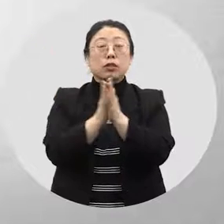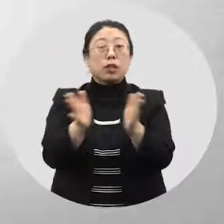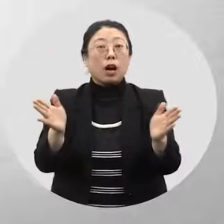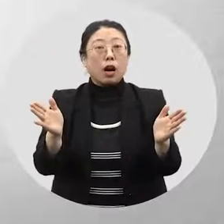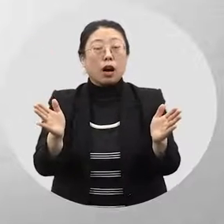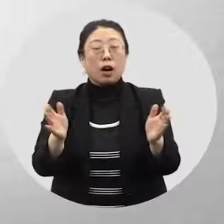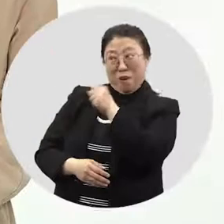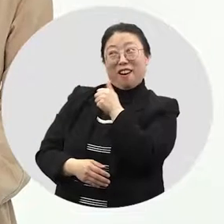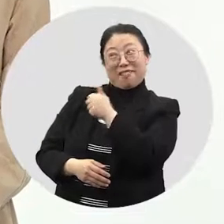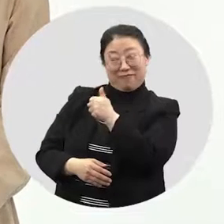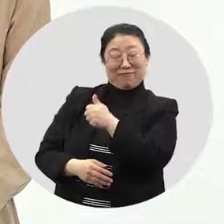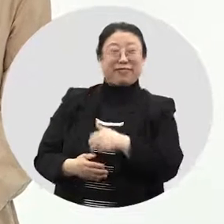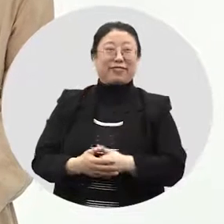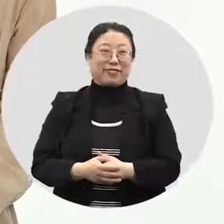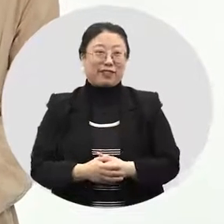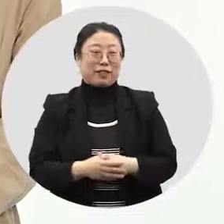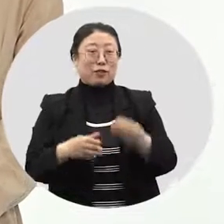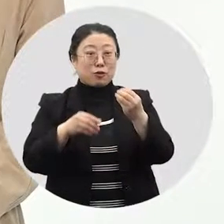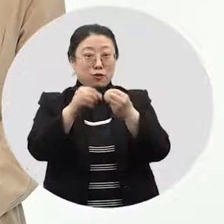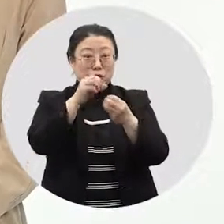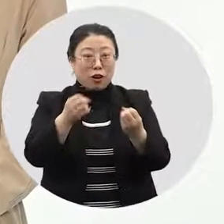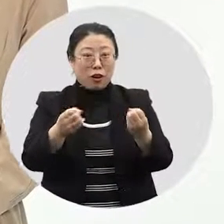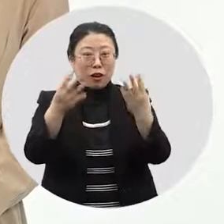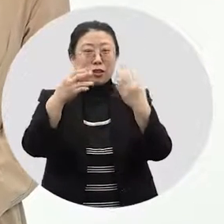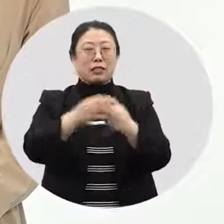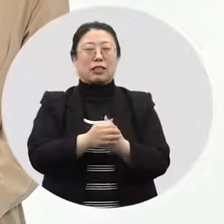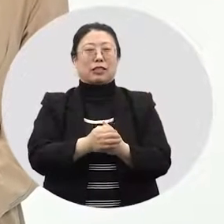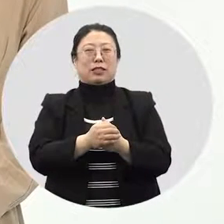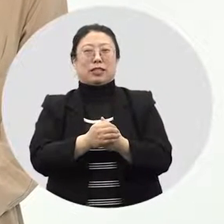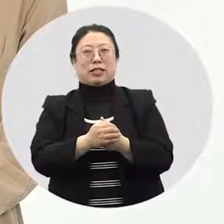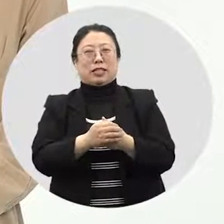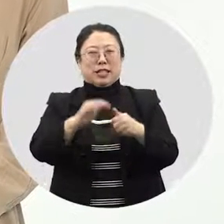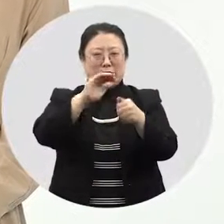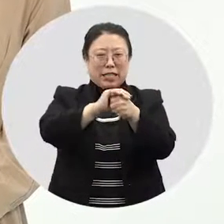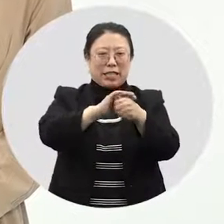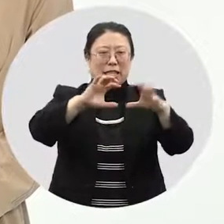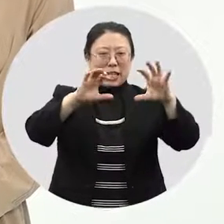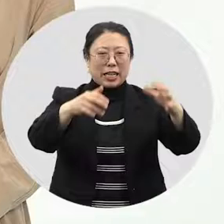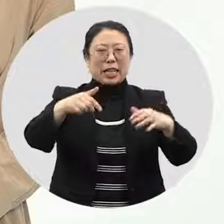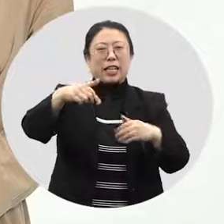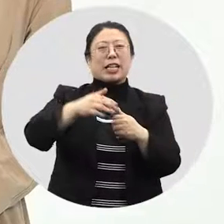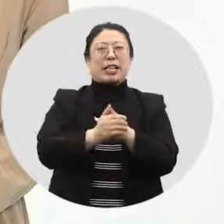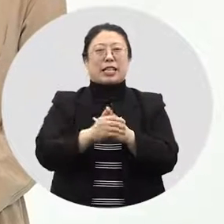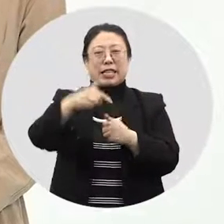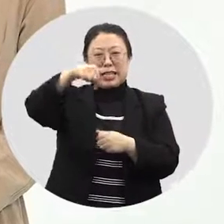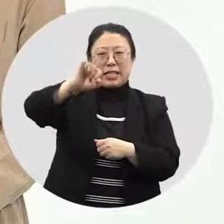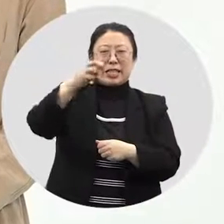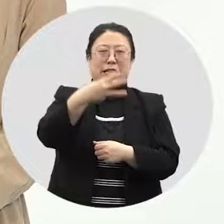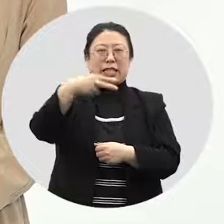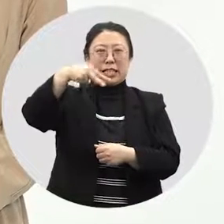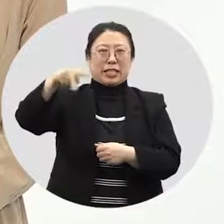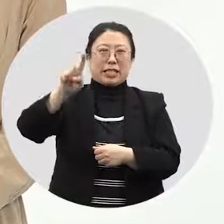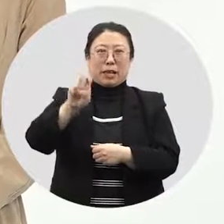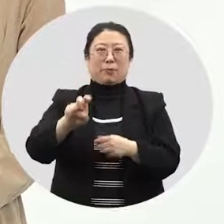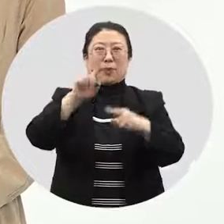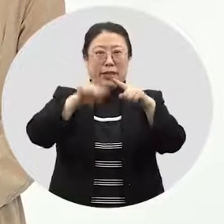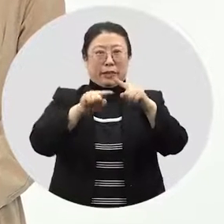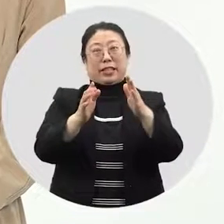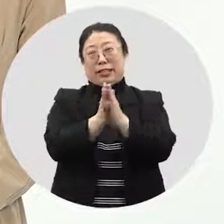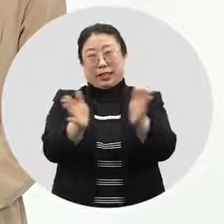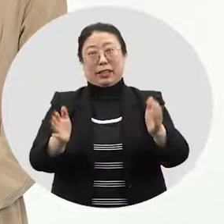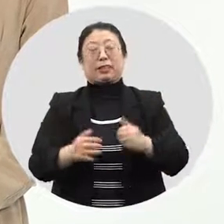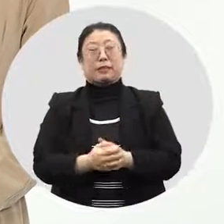언제부터 시작됐을까요 아주 좋은 질문이에요 추석은 신라시대의 길쌈 대회에서 유래했어요